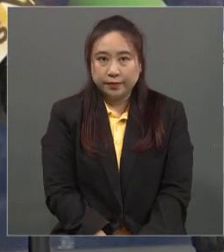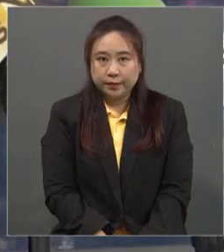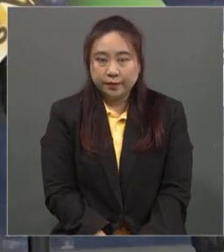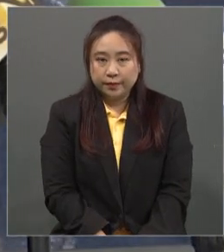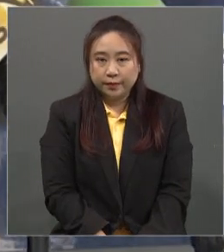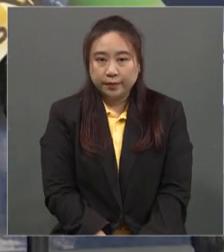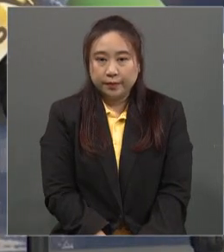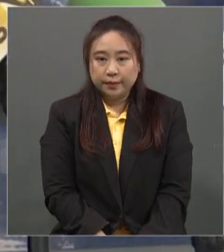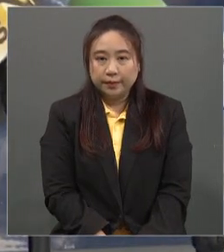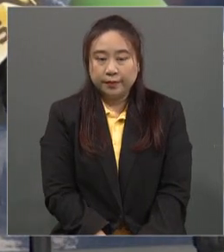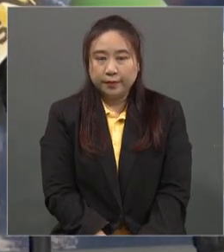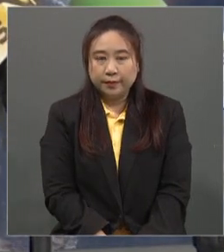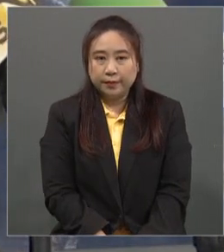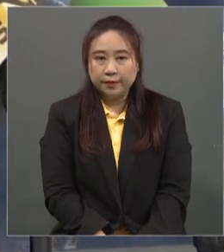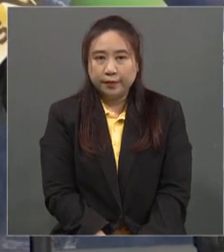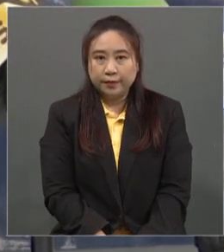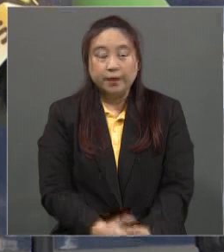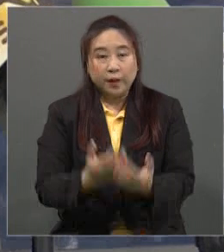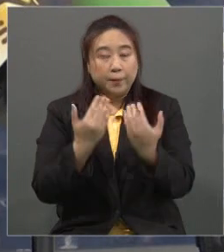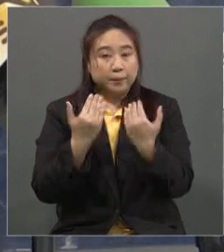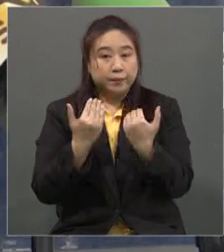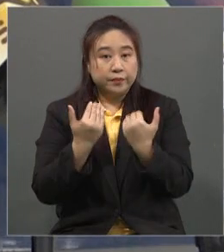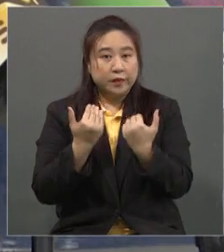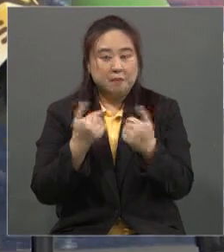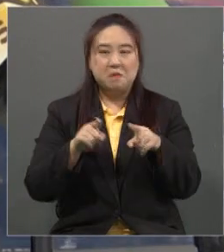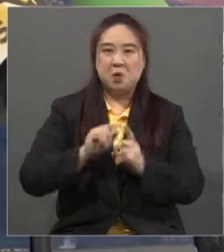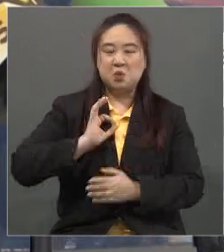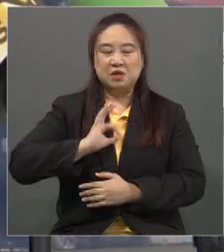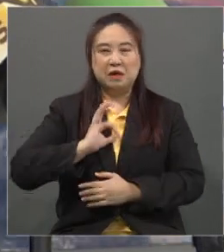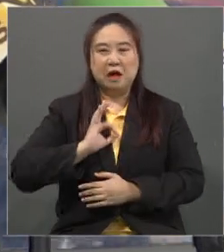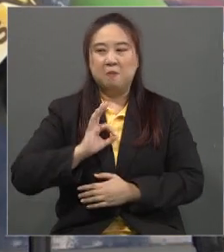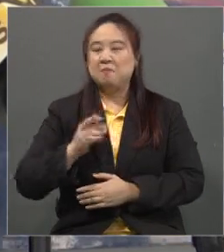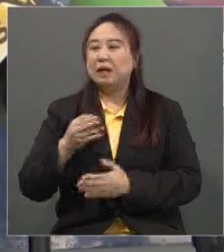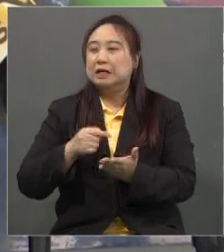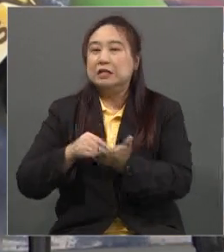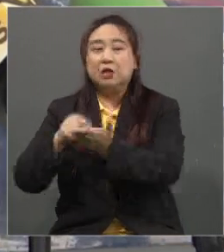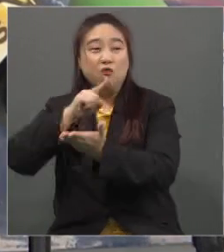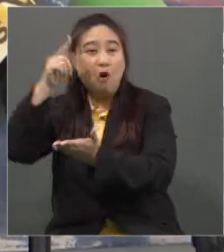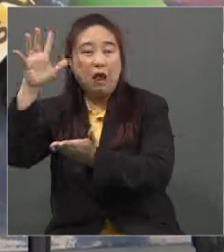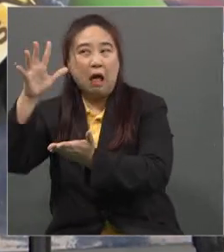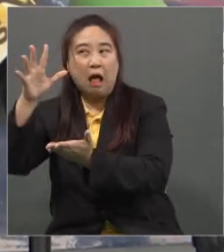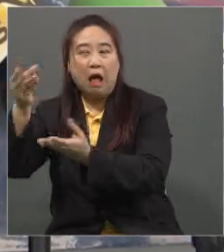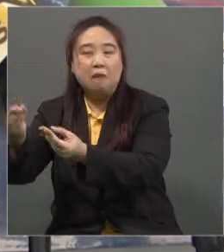ไม่มีครับ ทางนี้ไม่ได้เป็นการรู้สึกเสียฟอร์มไหมพ ี่ไม่เสียฟอร์มครับเป็นเรื่องที่